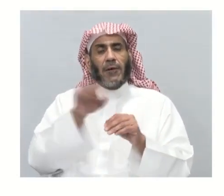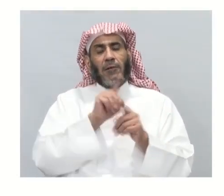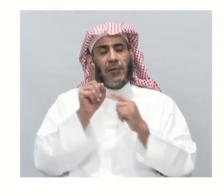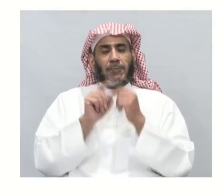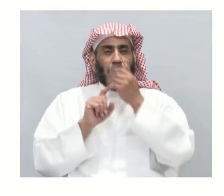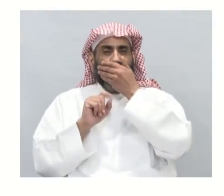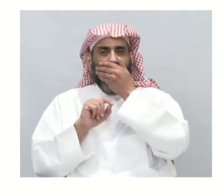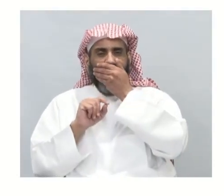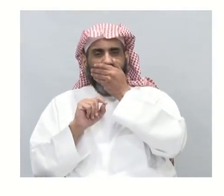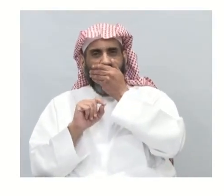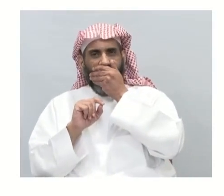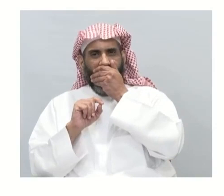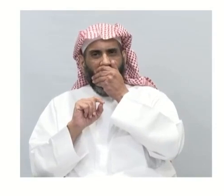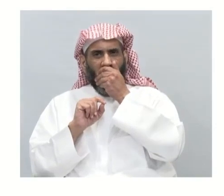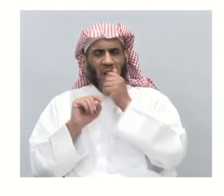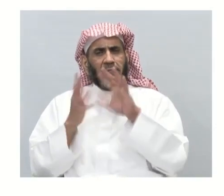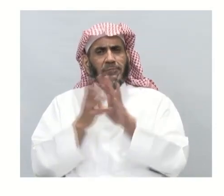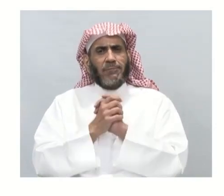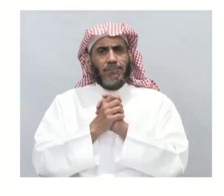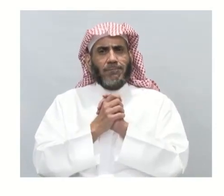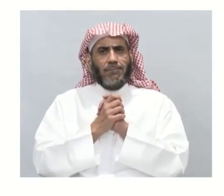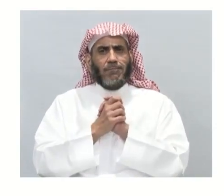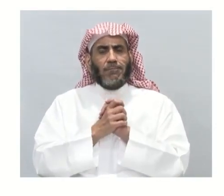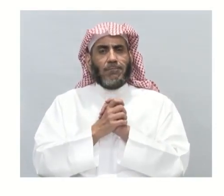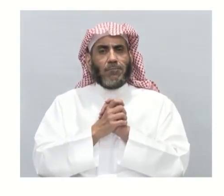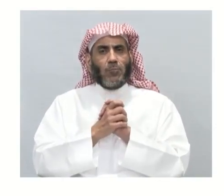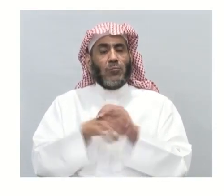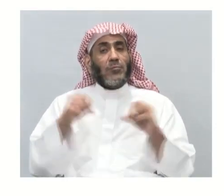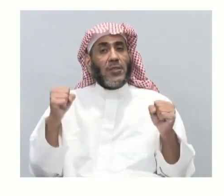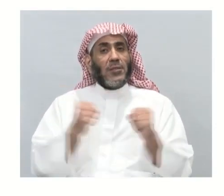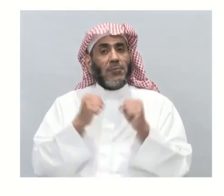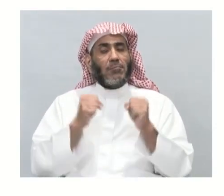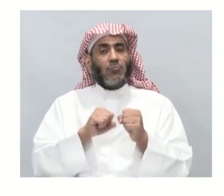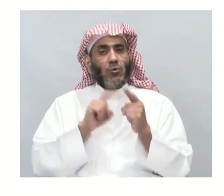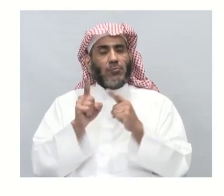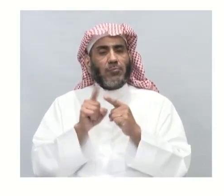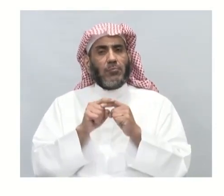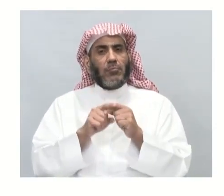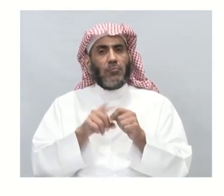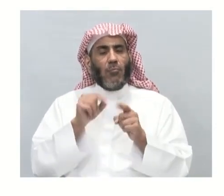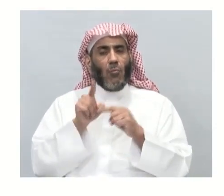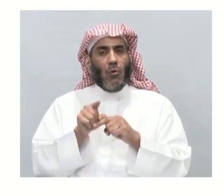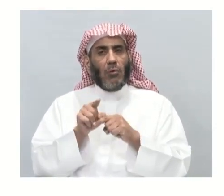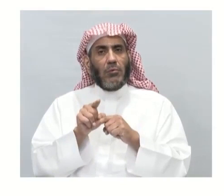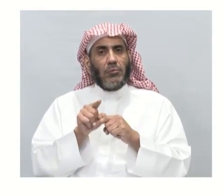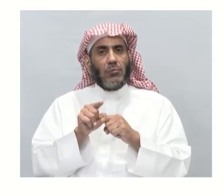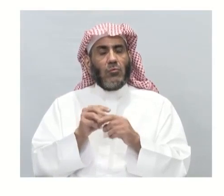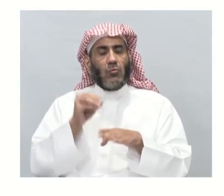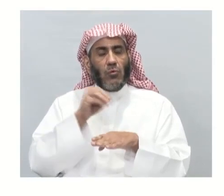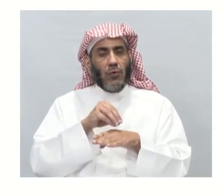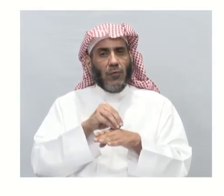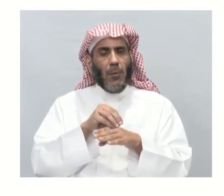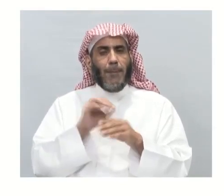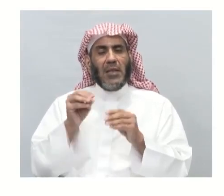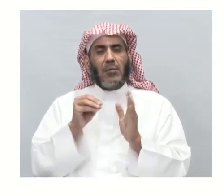الموجود طبعا تقريبا التدريب هذا نشير فيه فقط الى وجود او نضيف هنا